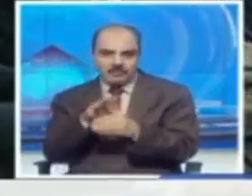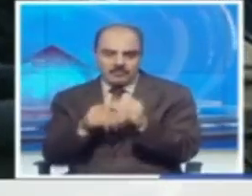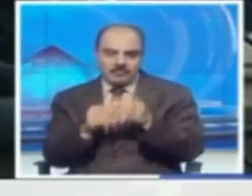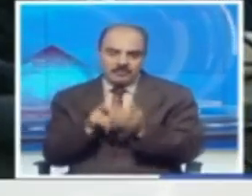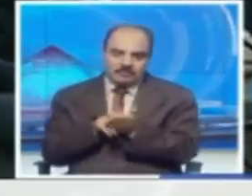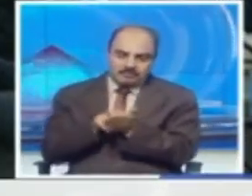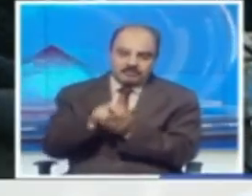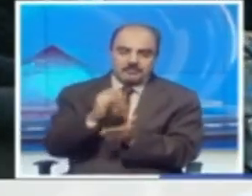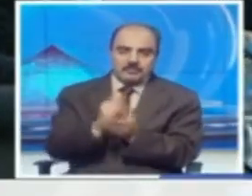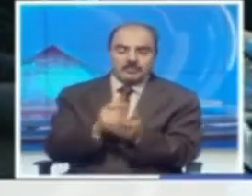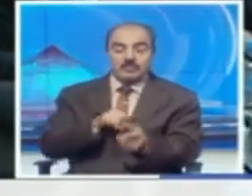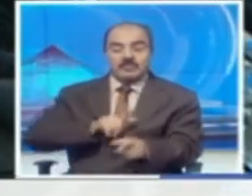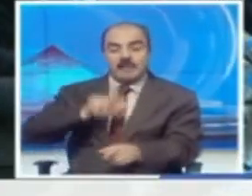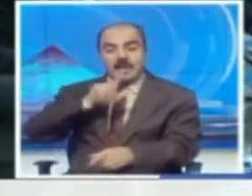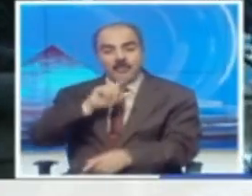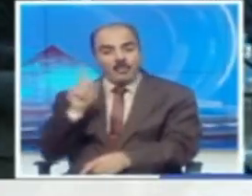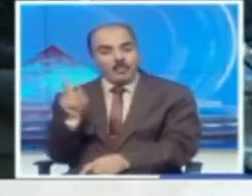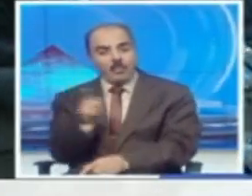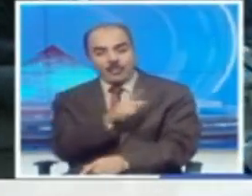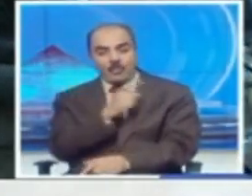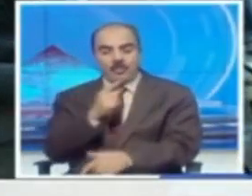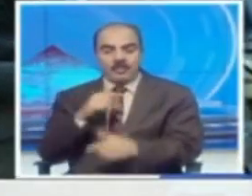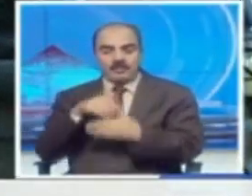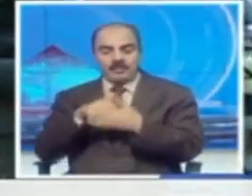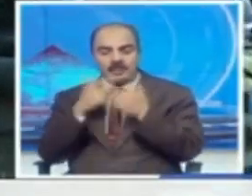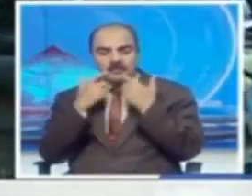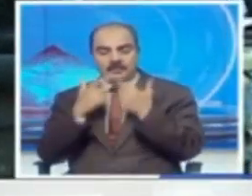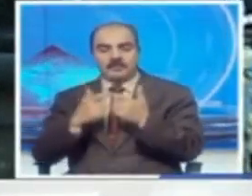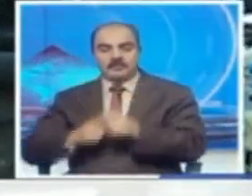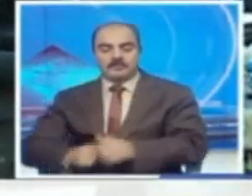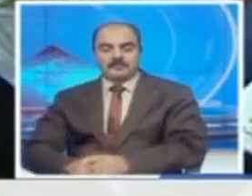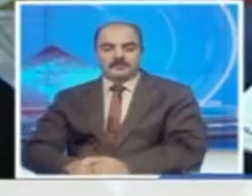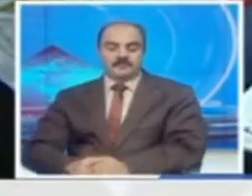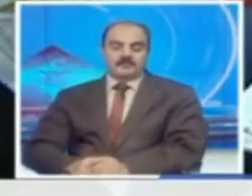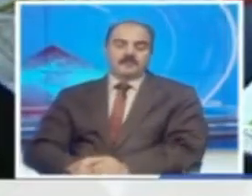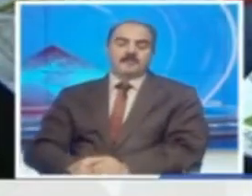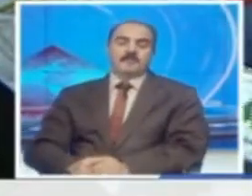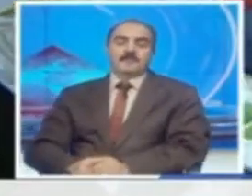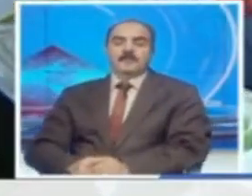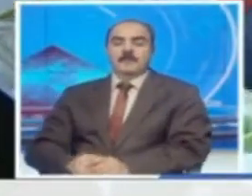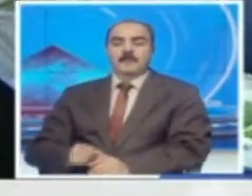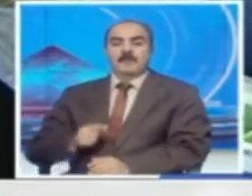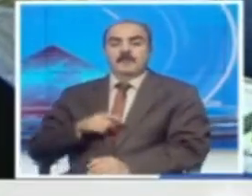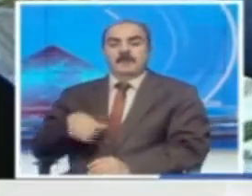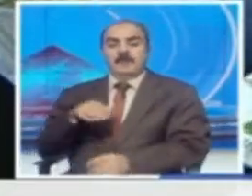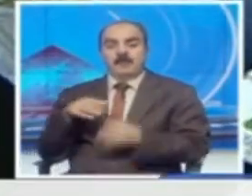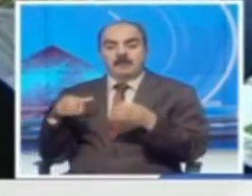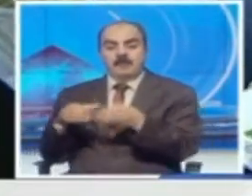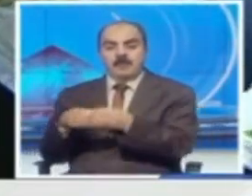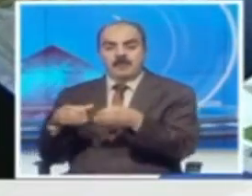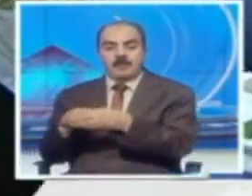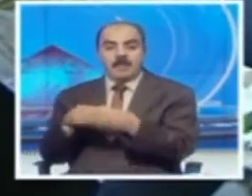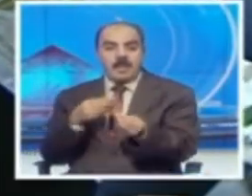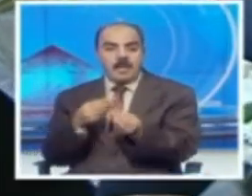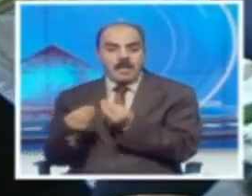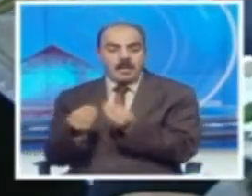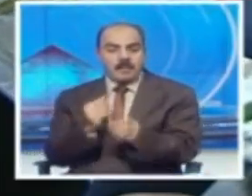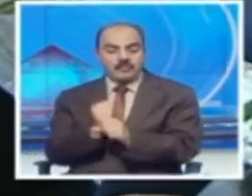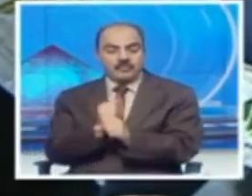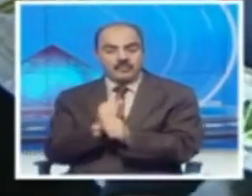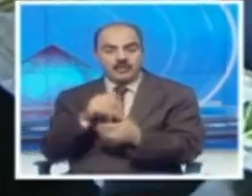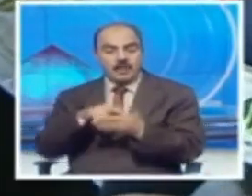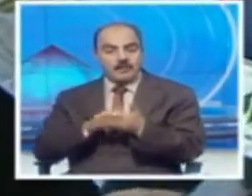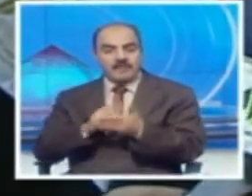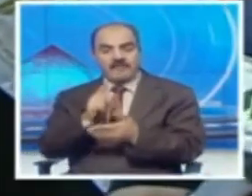إليها مسؤول الاتحاد المصري التأميني. هيكون عندنا سيشن كامله هتتكلم على دور قطاع